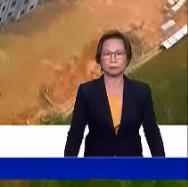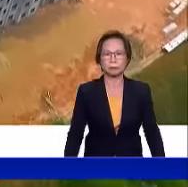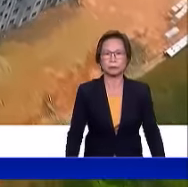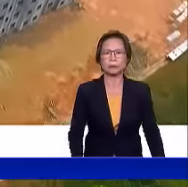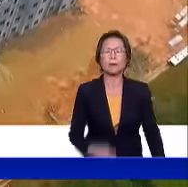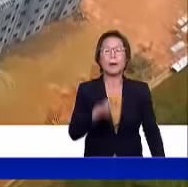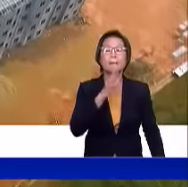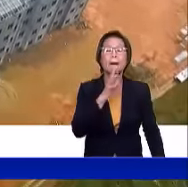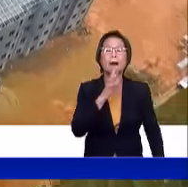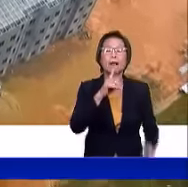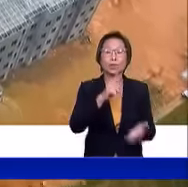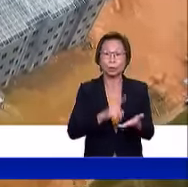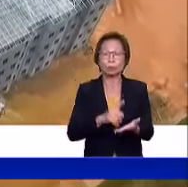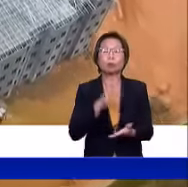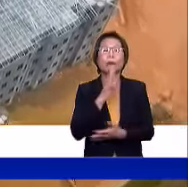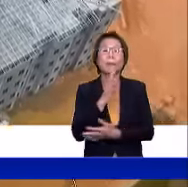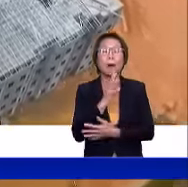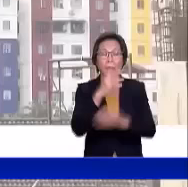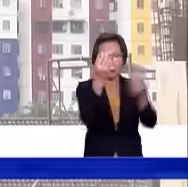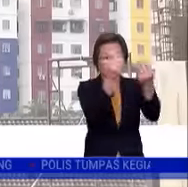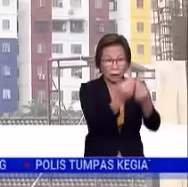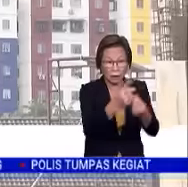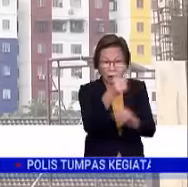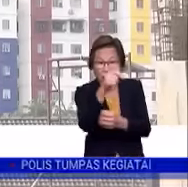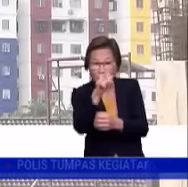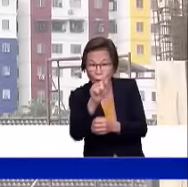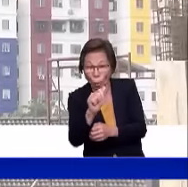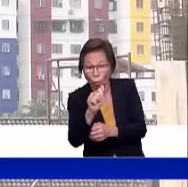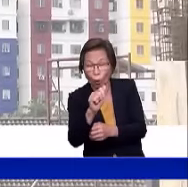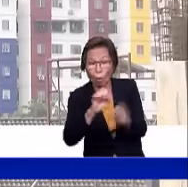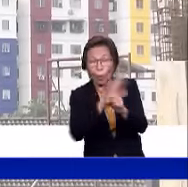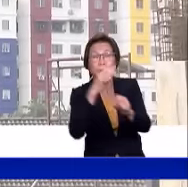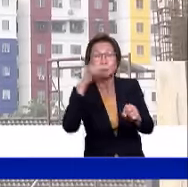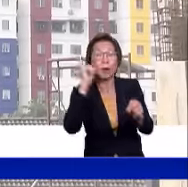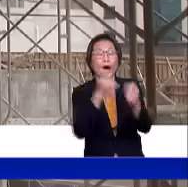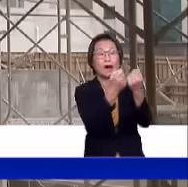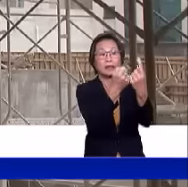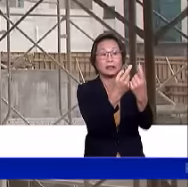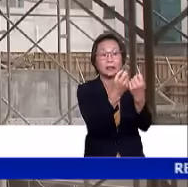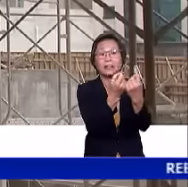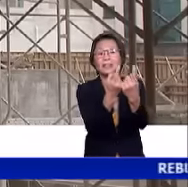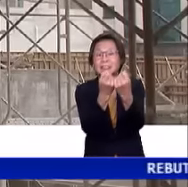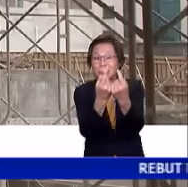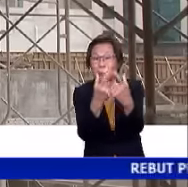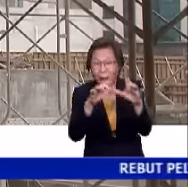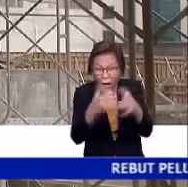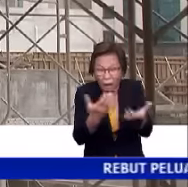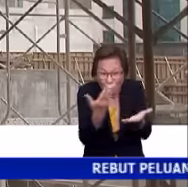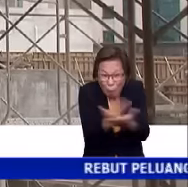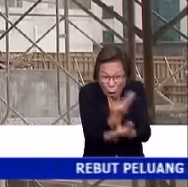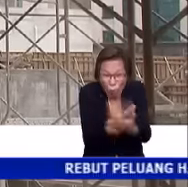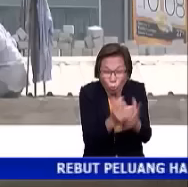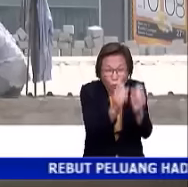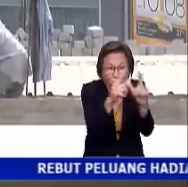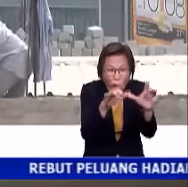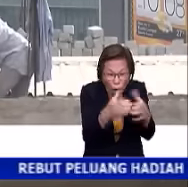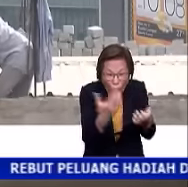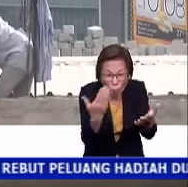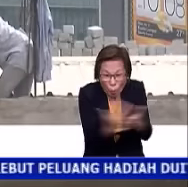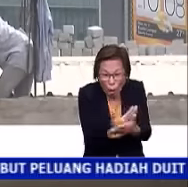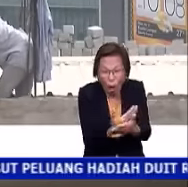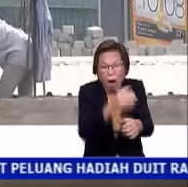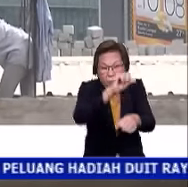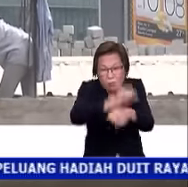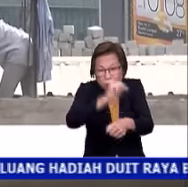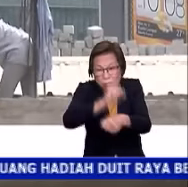Beliau menyatakan demikian merujuk data COVID-19 semalam, iaitu 11 daripada 15 kluster baru direkodkan ialah kluster